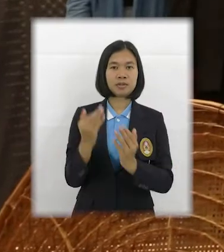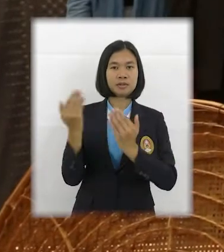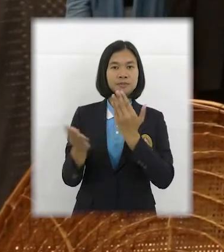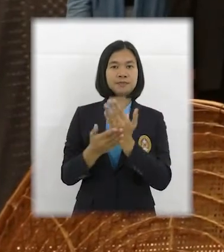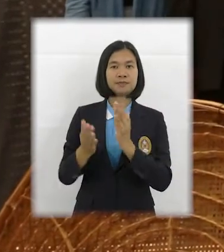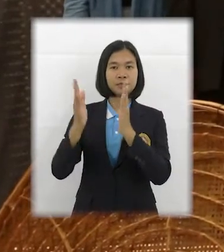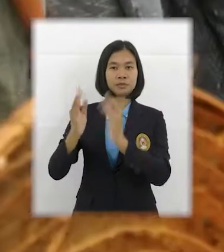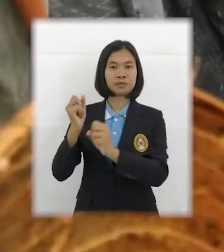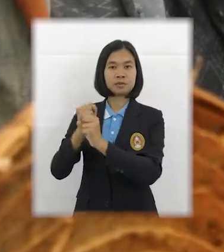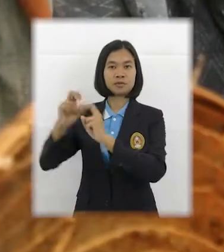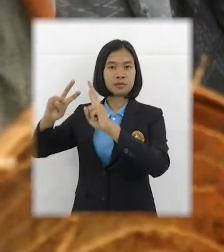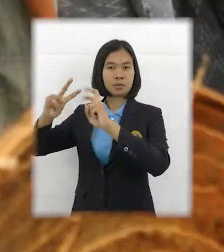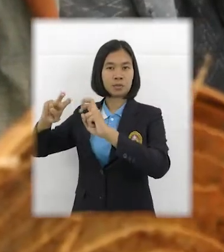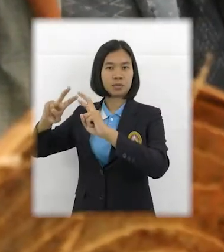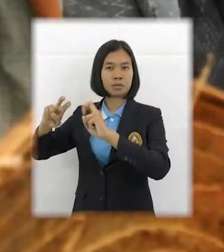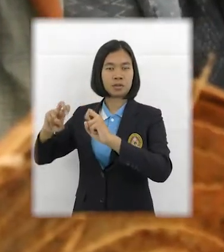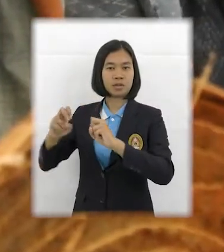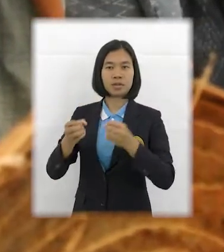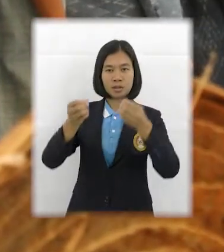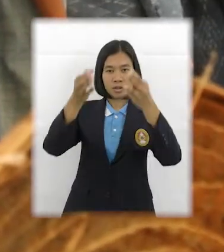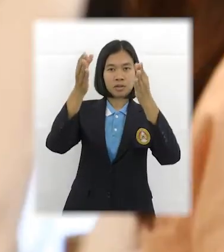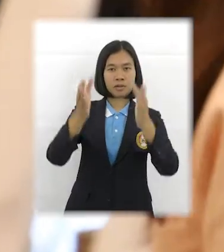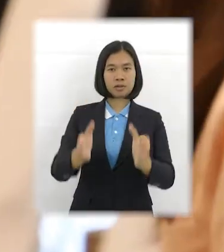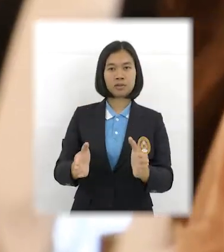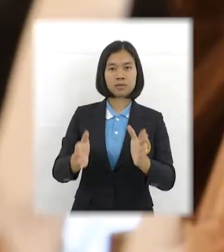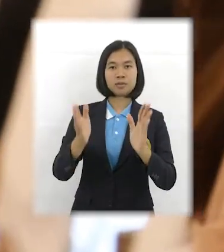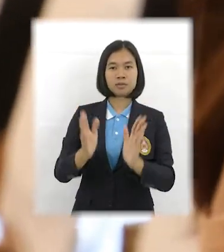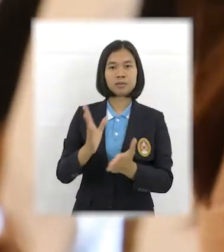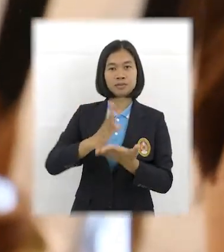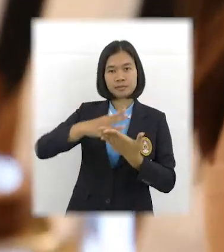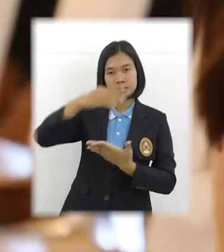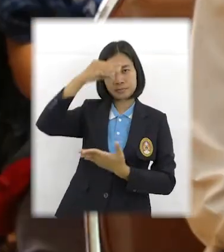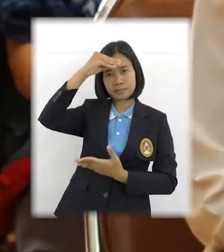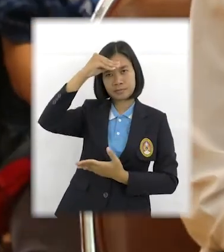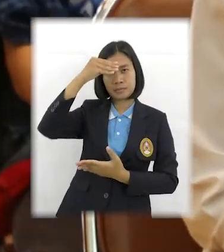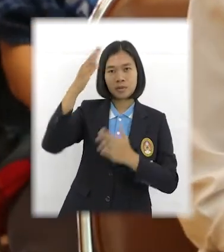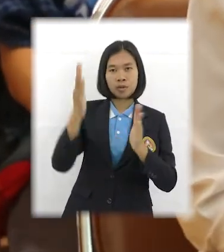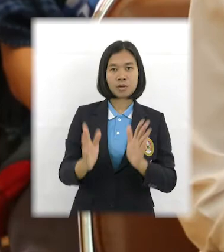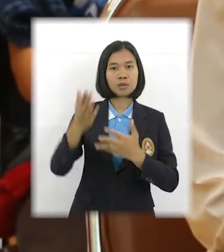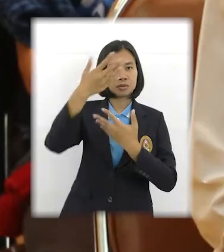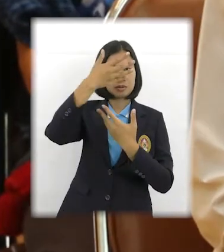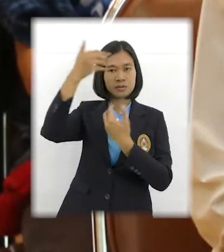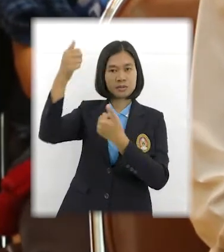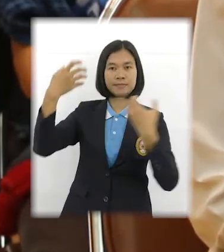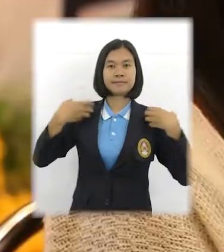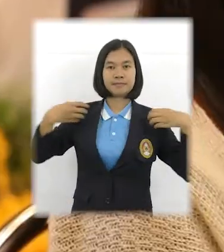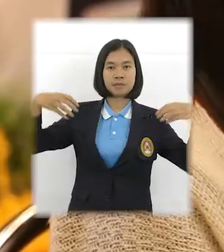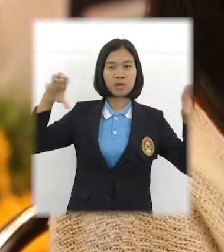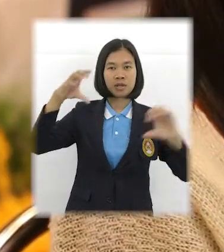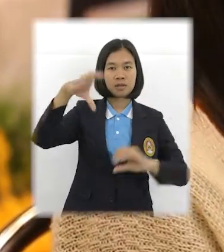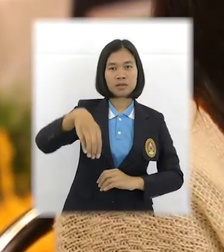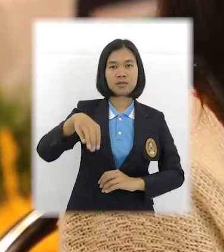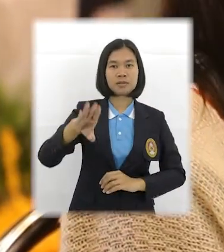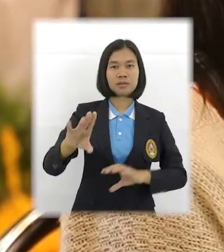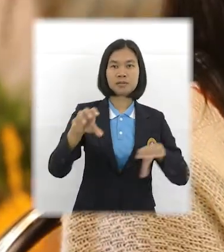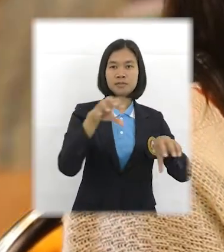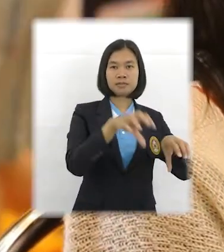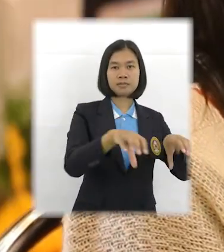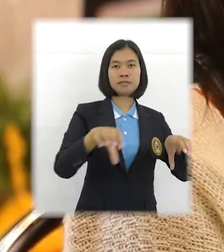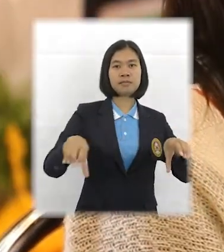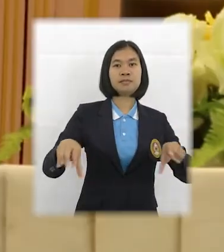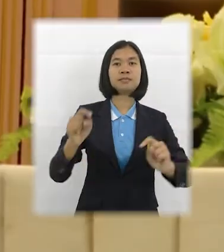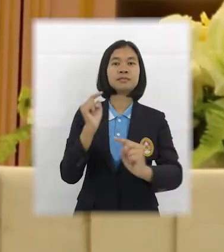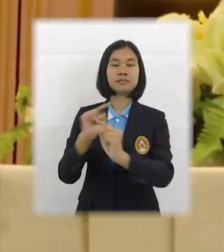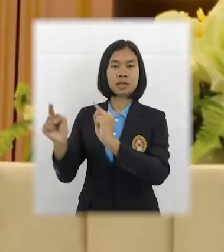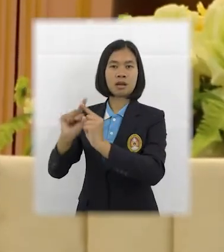ให้นักวิจัยนักวิชาการคณาจารย์นิสิตนักศึกษาผู้สนใจทั้งภาครัฐและเอกชนและหน่วยงานต่